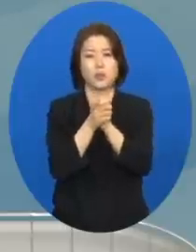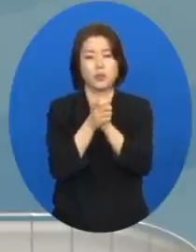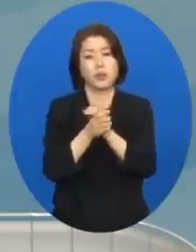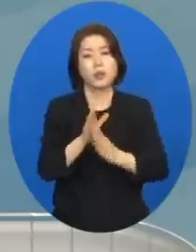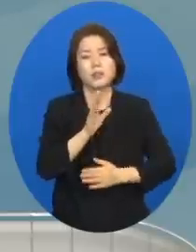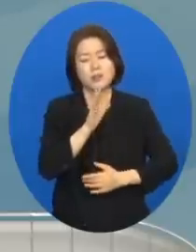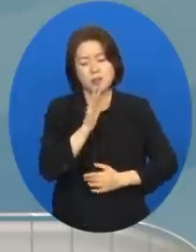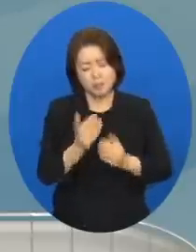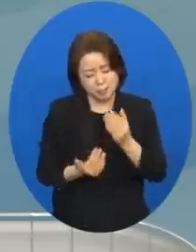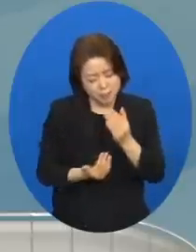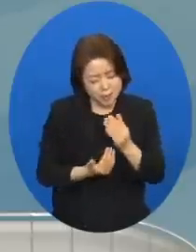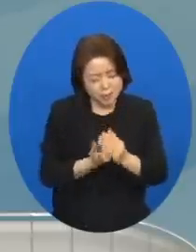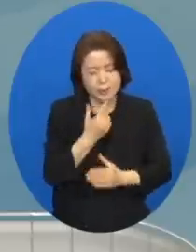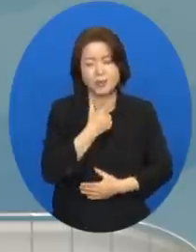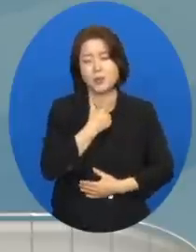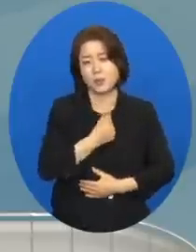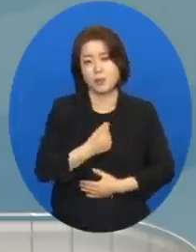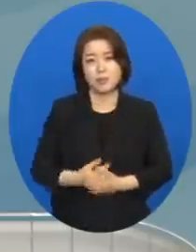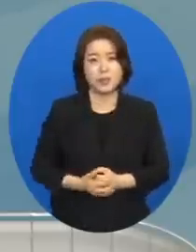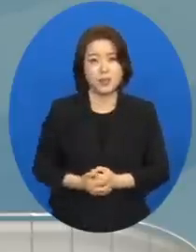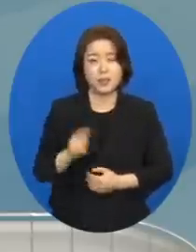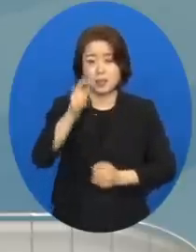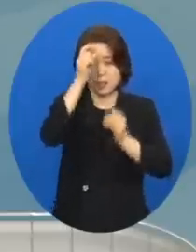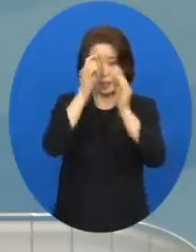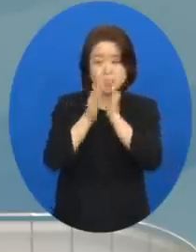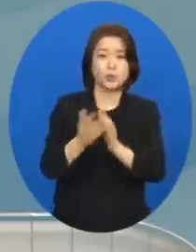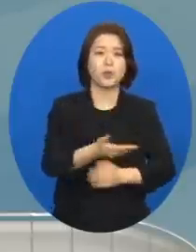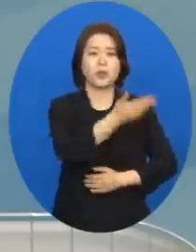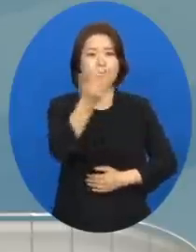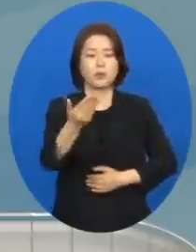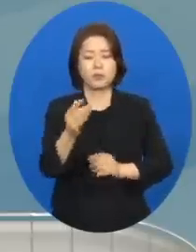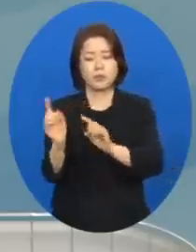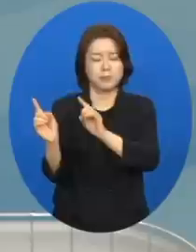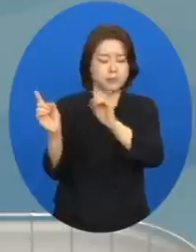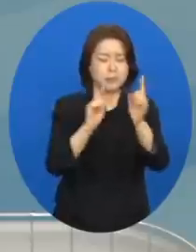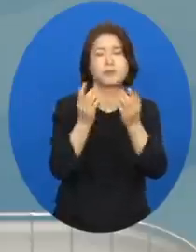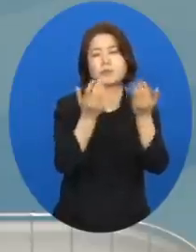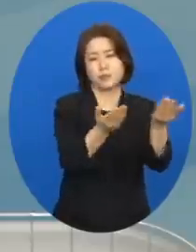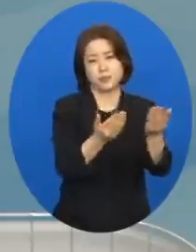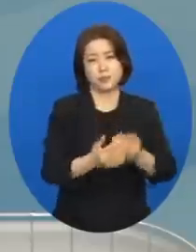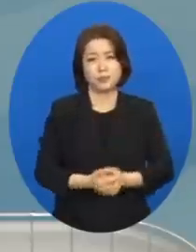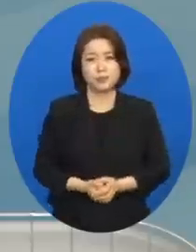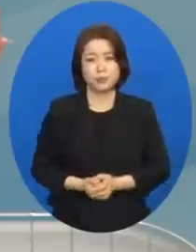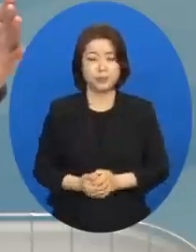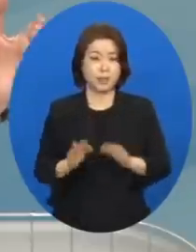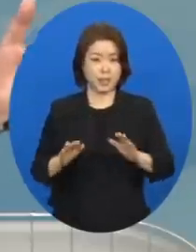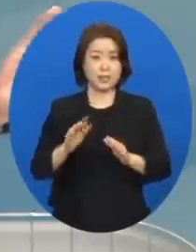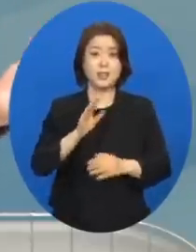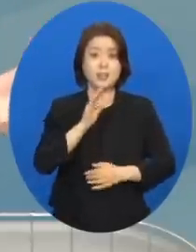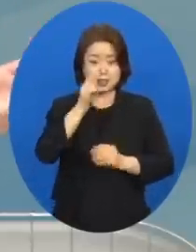정말 일어나기를 원합니다. 그 기도가 여러분을 살립니다. 이제 우리 기도하고